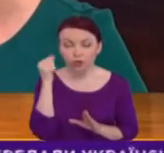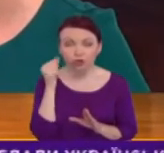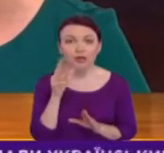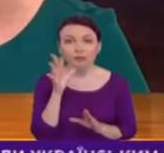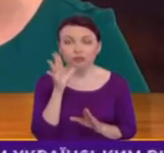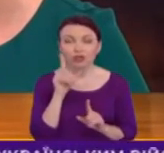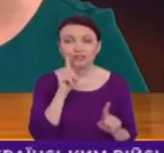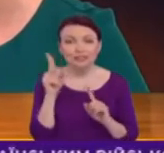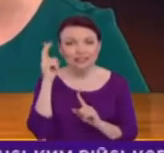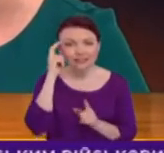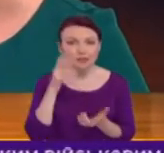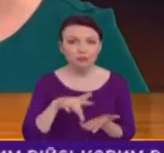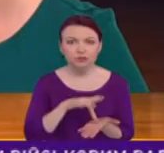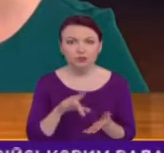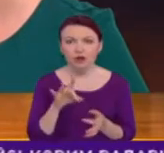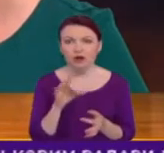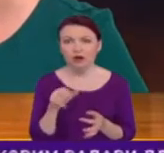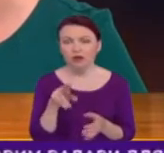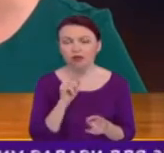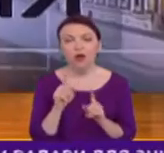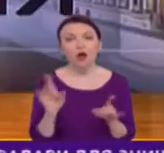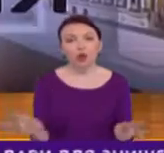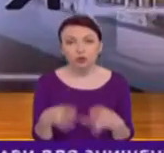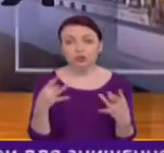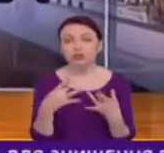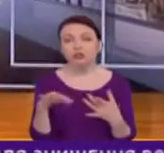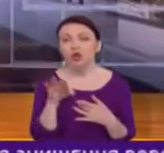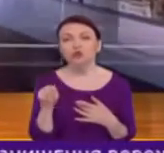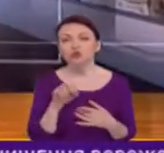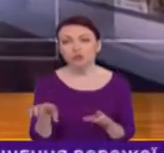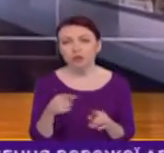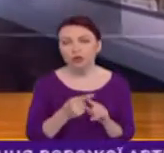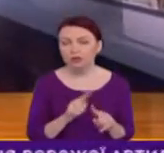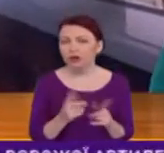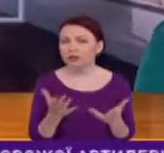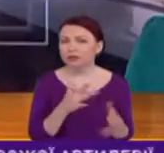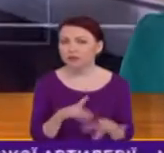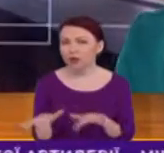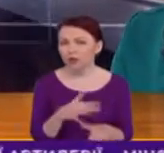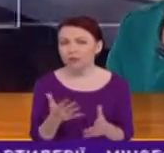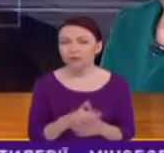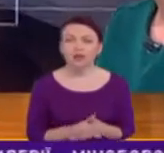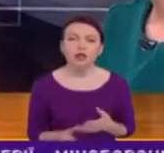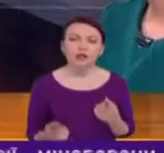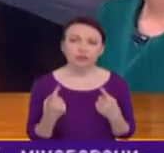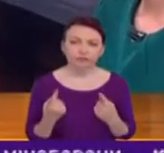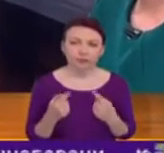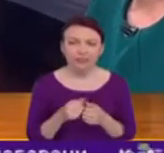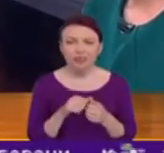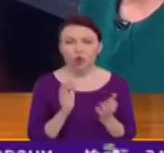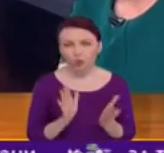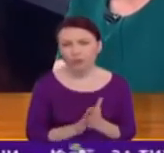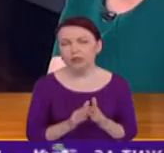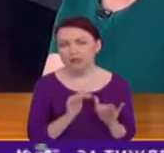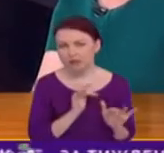час сесії Київської міської ради. Розкажіть, про які заходи саме йде мова, прошу. Ну, там великий комплекс заходів,